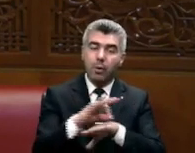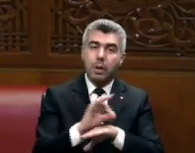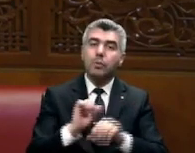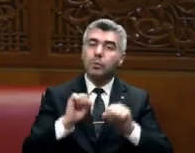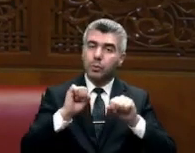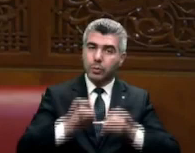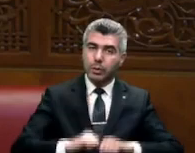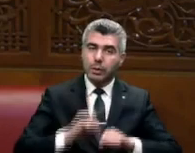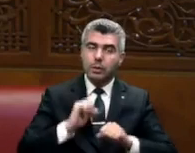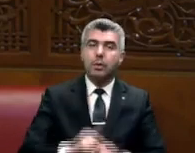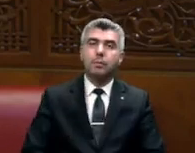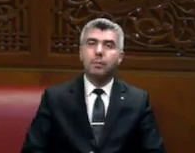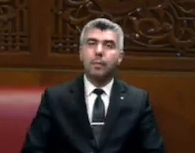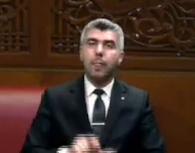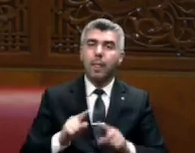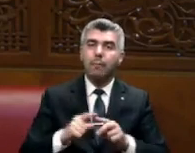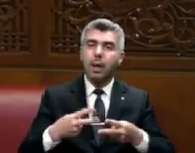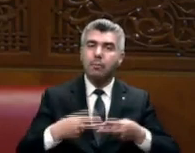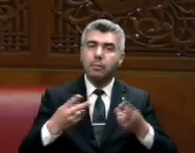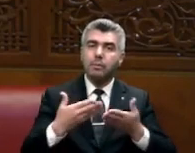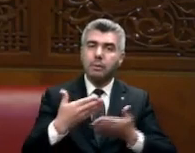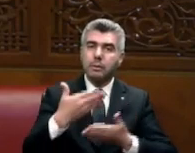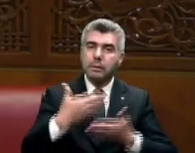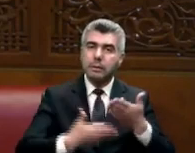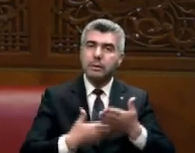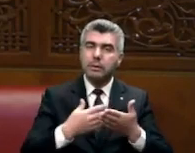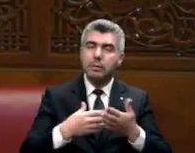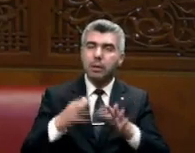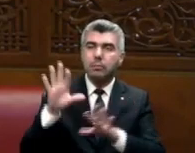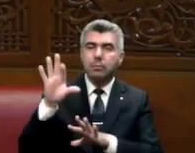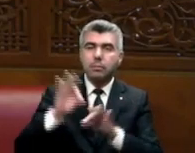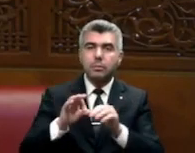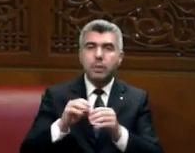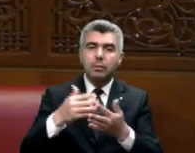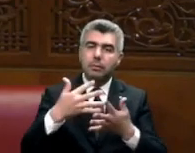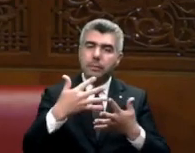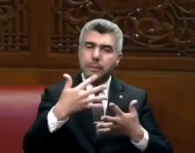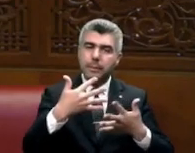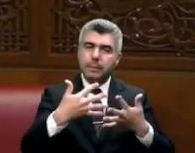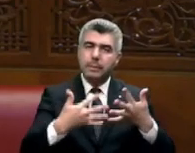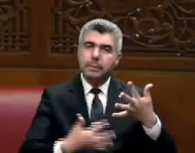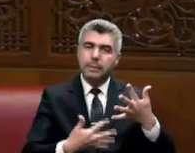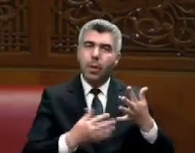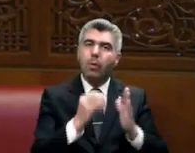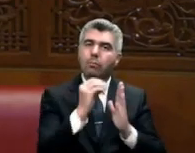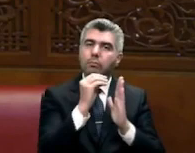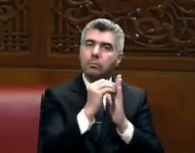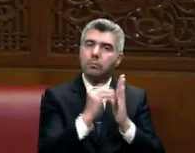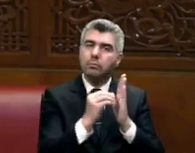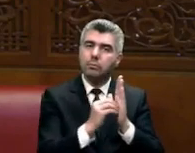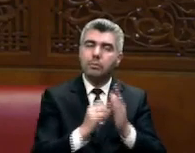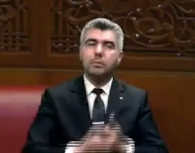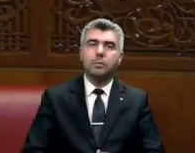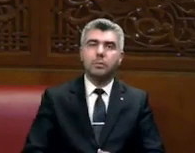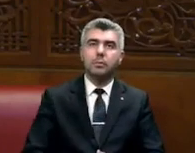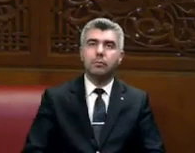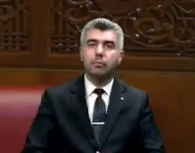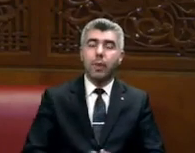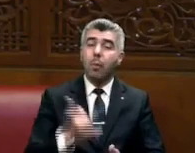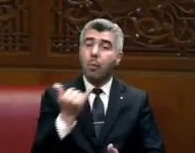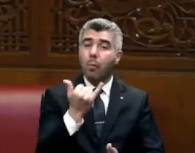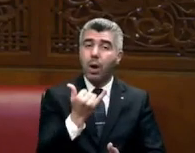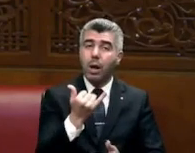باش يتم في إعلانات فتح باب الترشيحات تحديد الشروط المطلوبة، خاصة منها